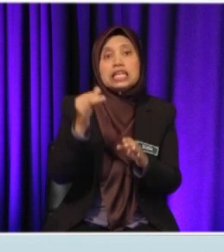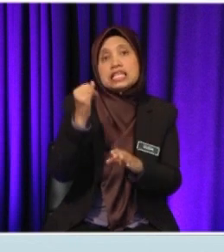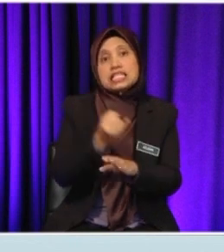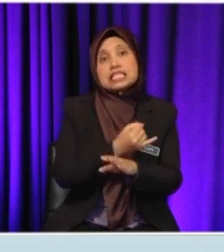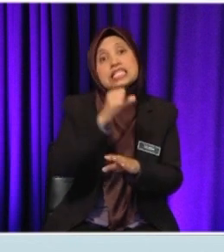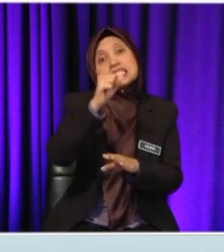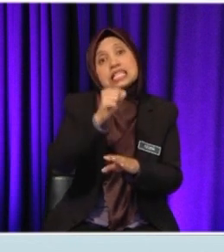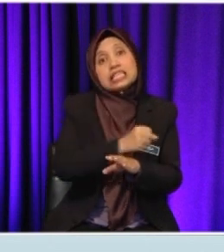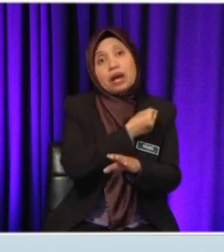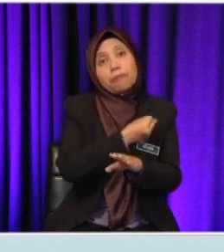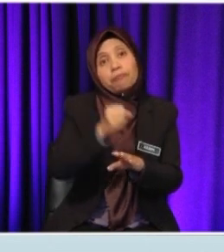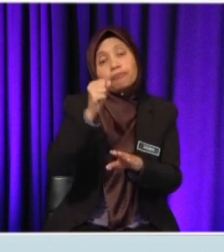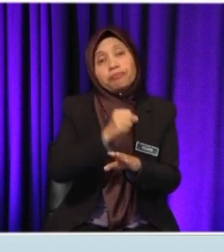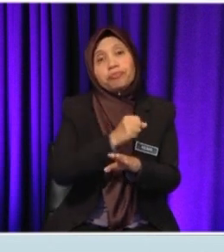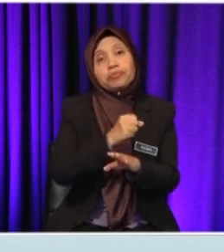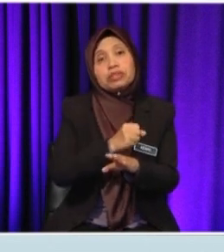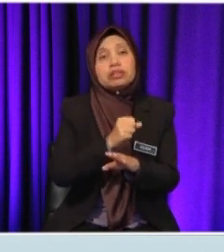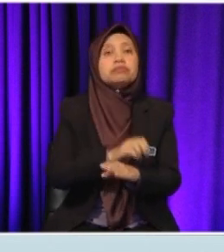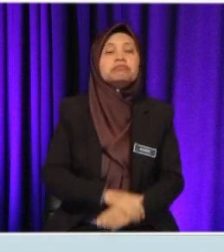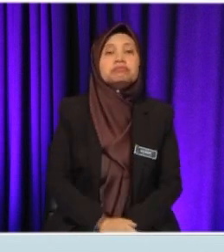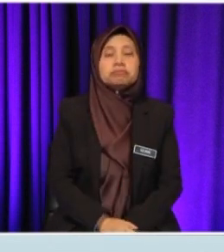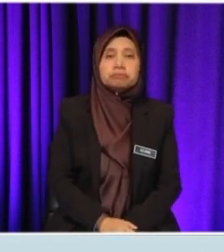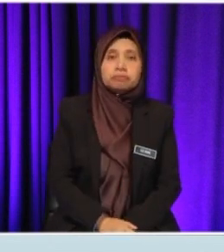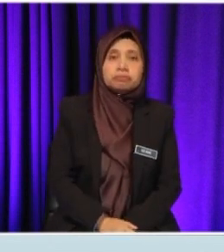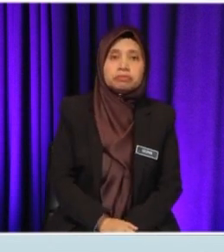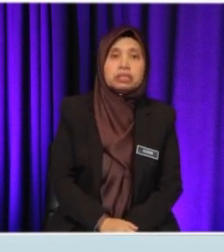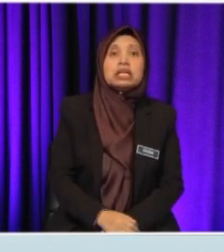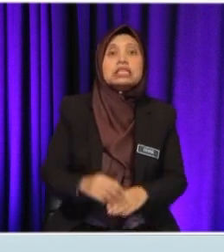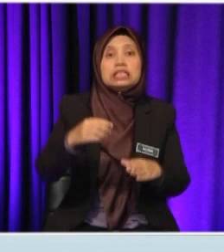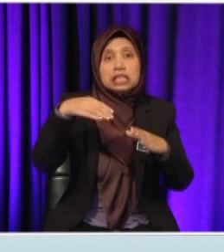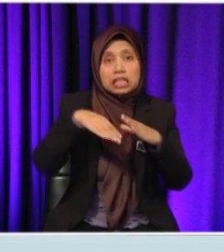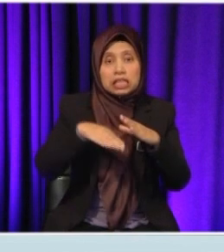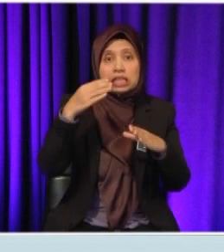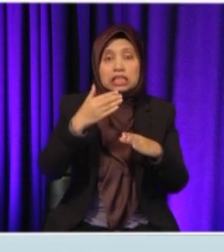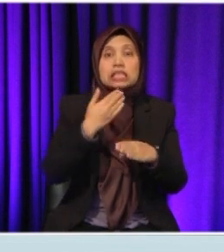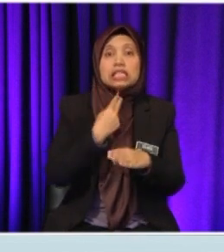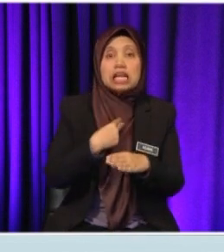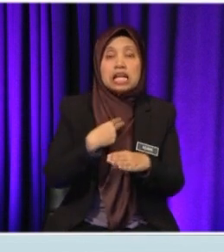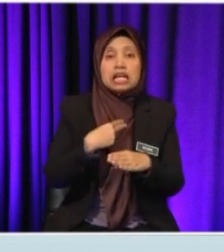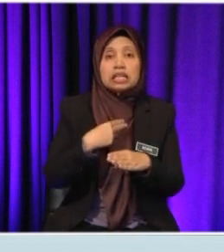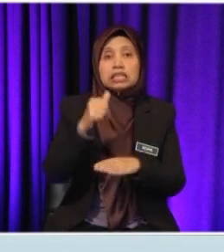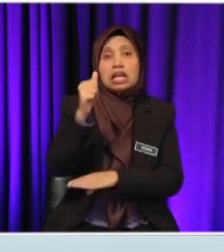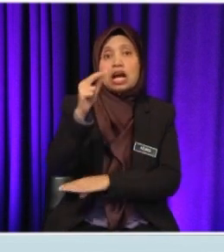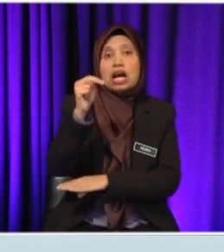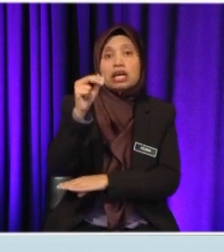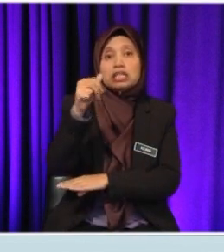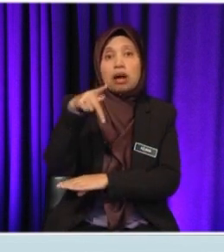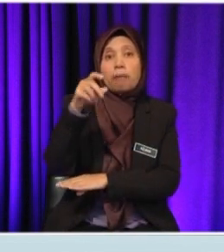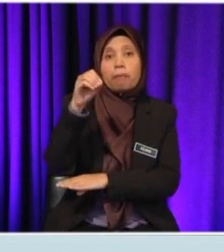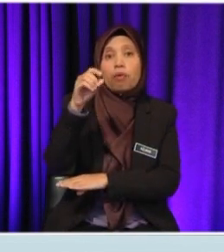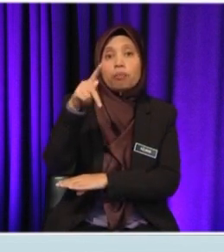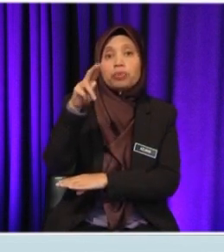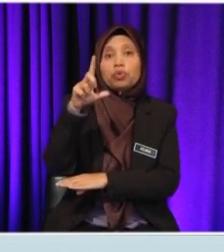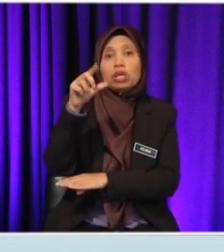hilang tersembunyi di sebalik wajah dan lakunya. Ditelan atas anang populariti demi peminat